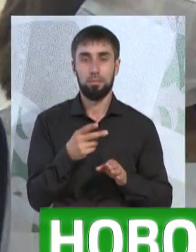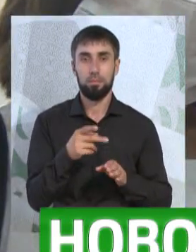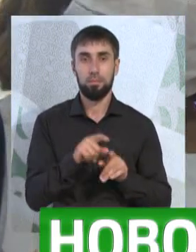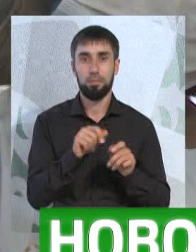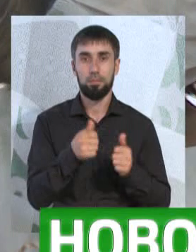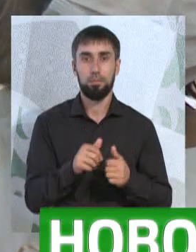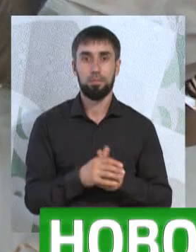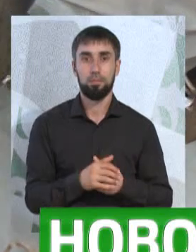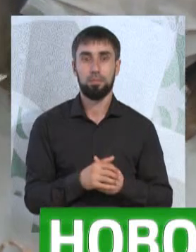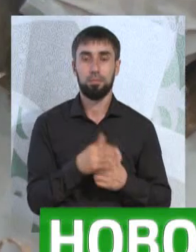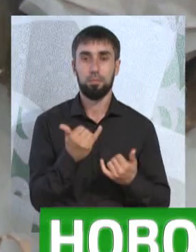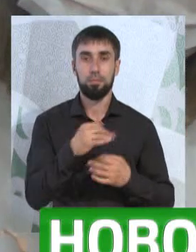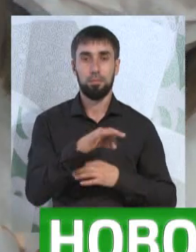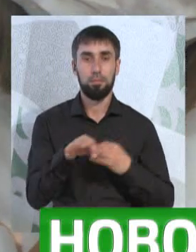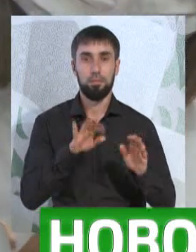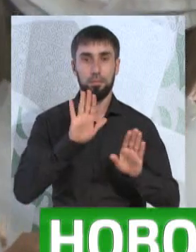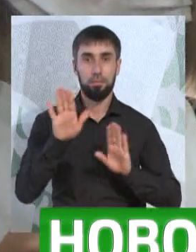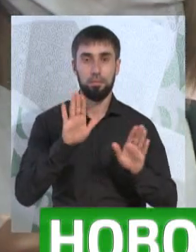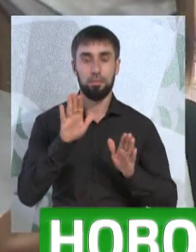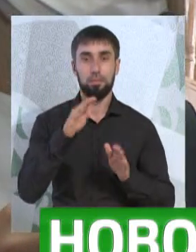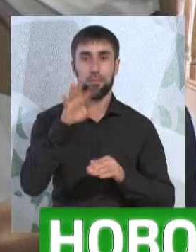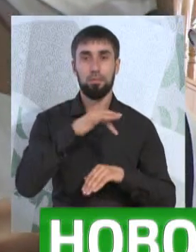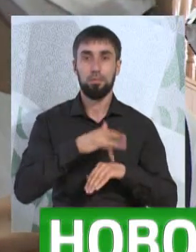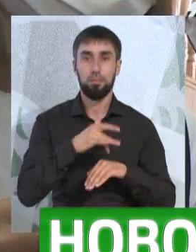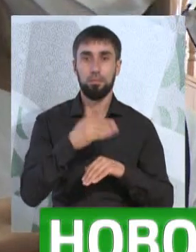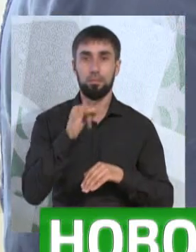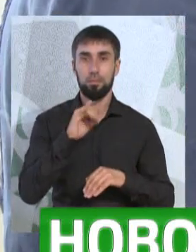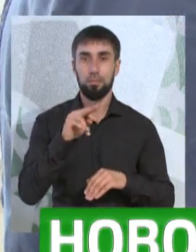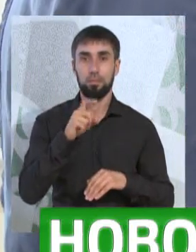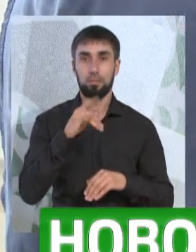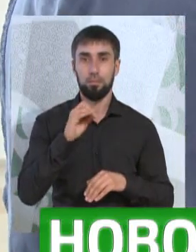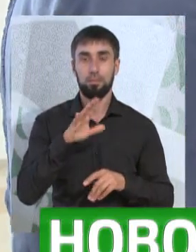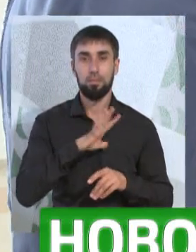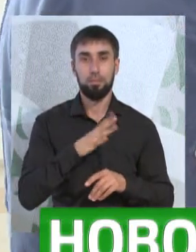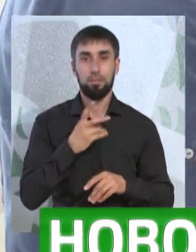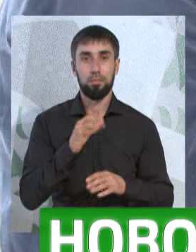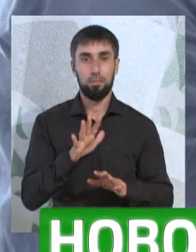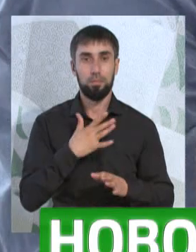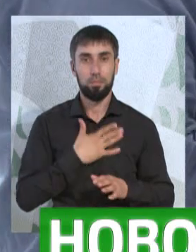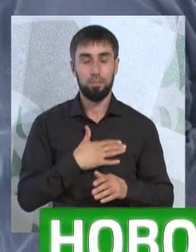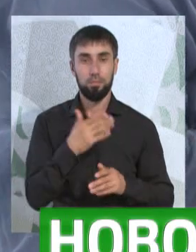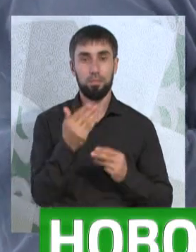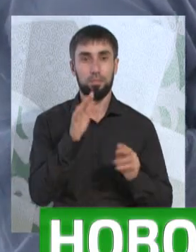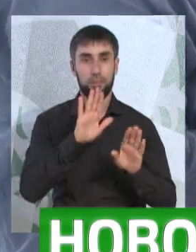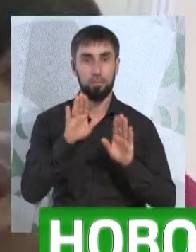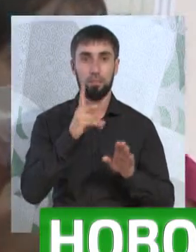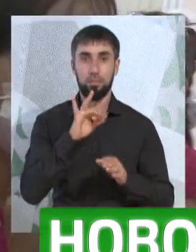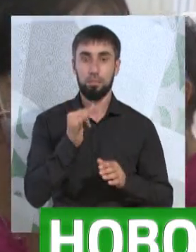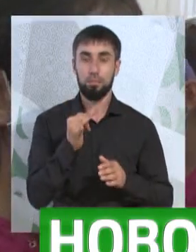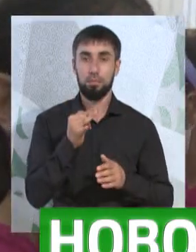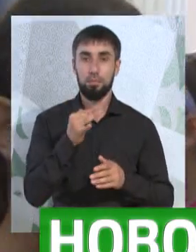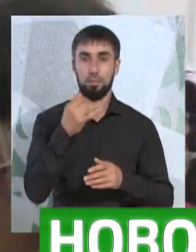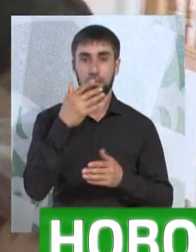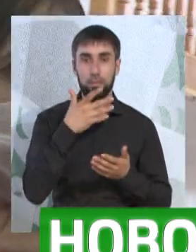фигура. Сегодня в рамках выставки фанатам Юсупа Хамчиева довелось не только насладиться изящными изделиями, но и лично пообщаться